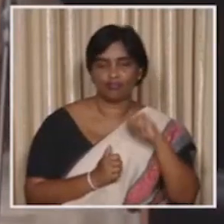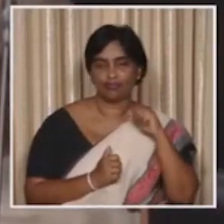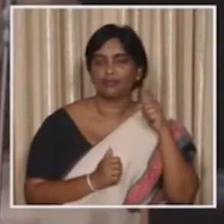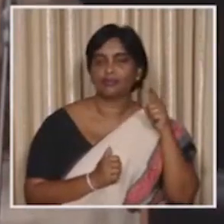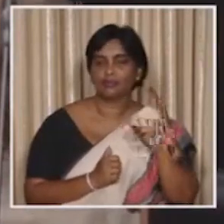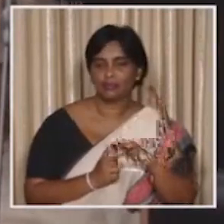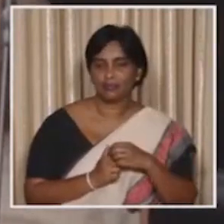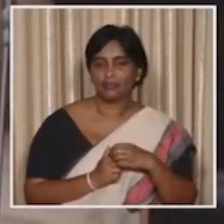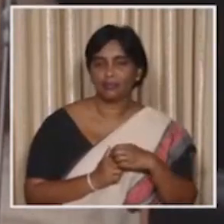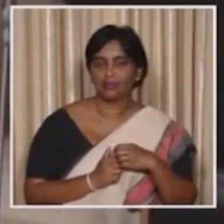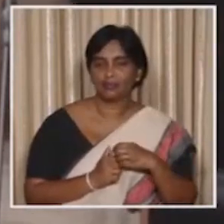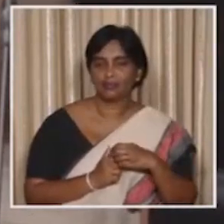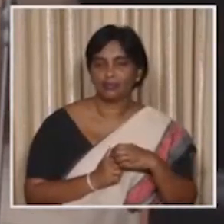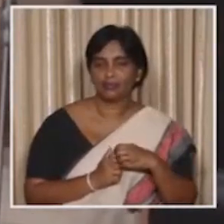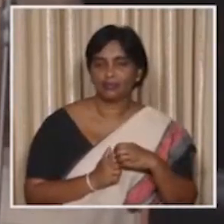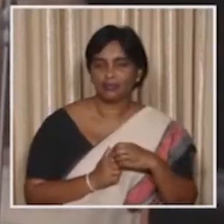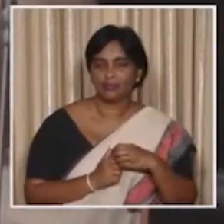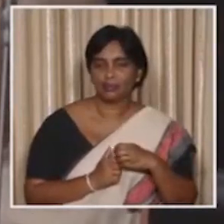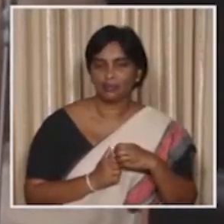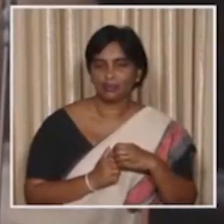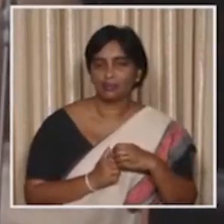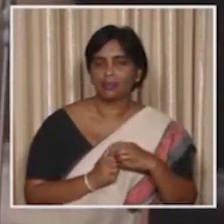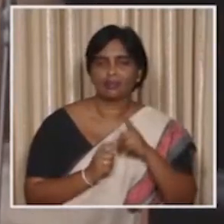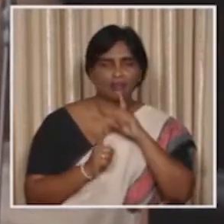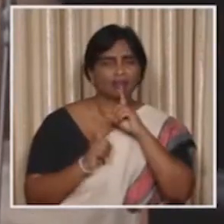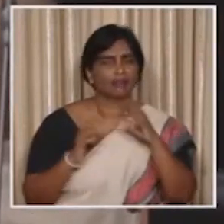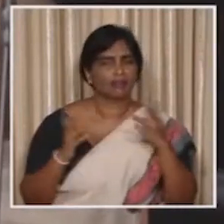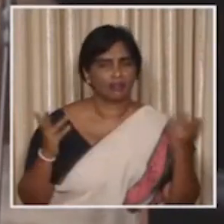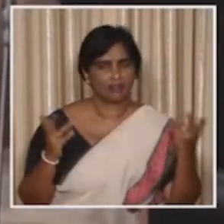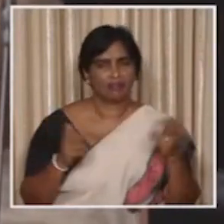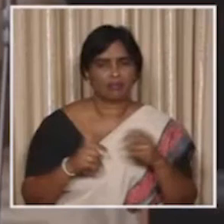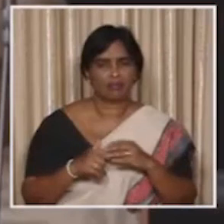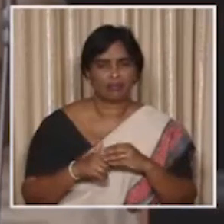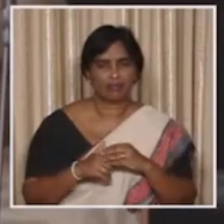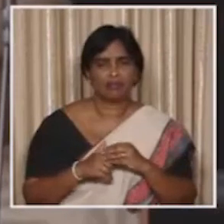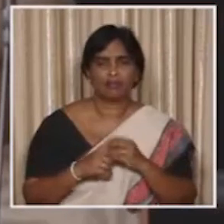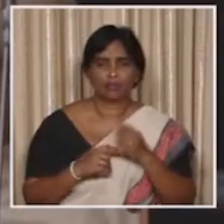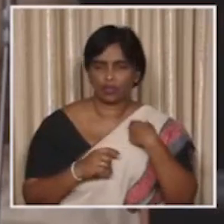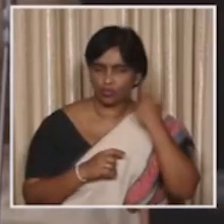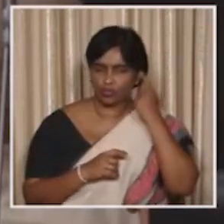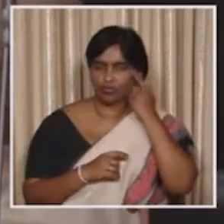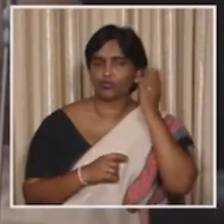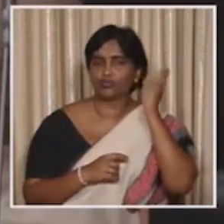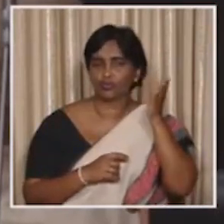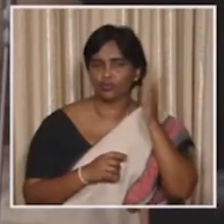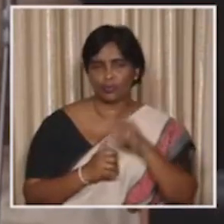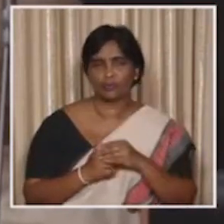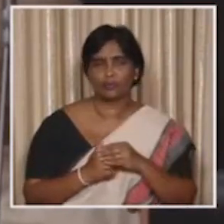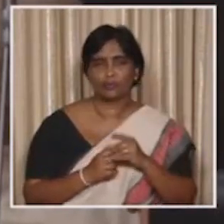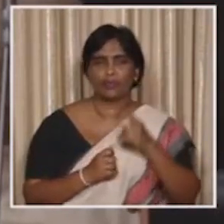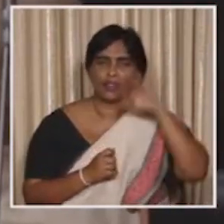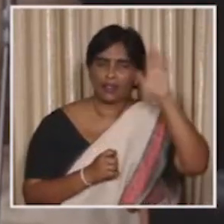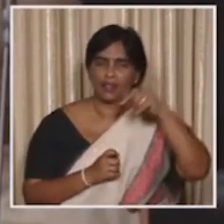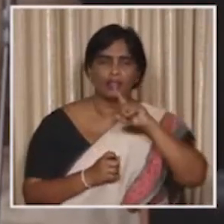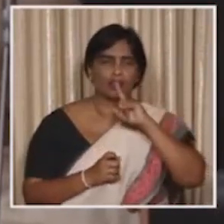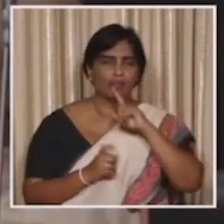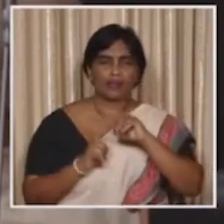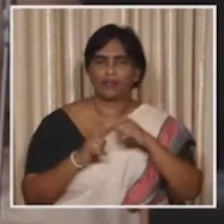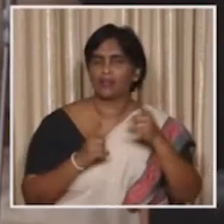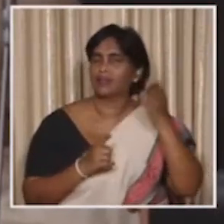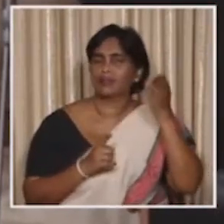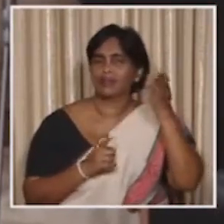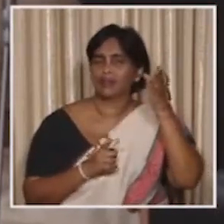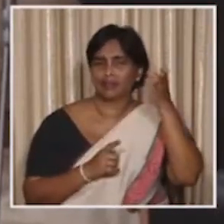ඔයව තරම් මේකක් නැහැ. ඉතින් මීට වඩා කියන්න දෙයක් නැහැ. මං දන්නවා එතුමා. එතුමට එන්න කිව්වා. වෙන එකක් නෙමෙයි